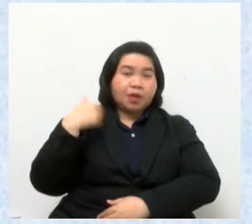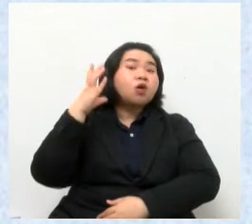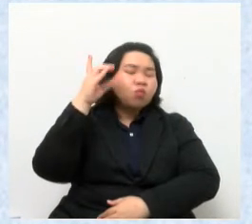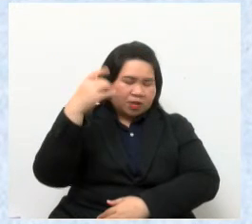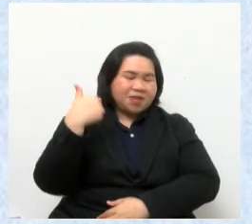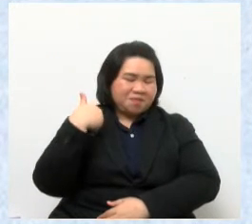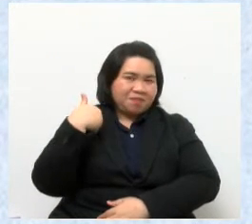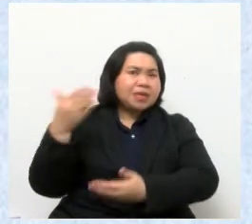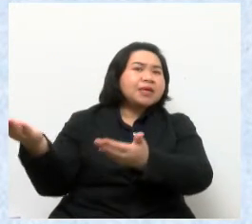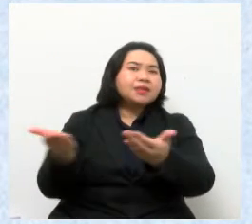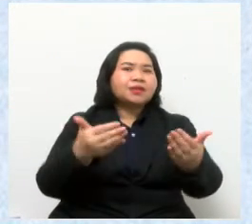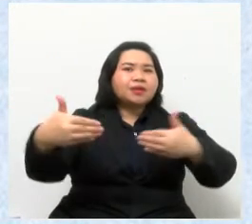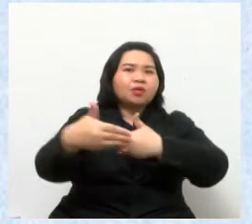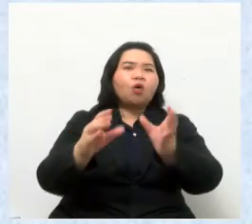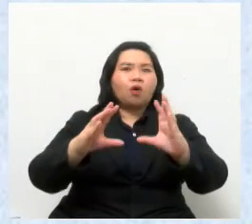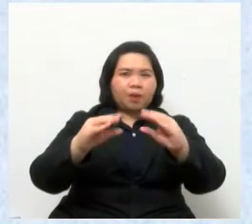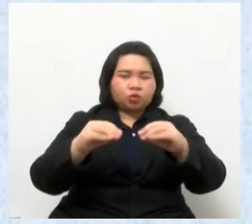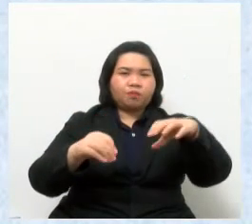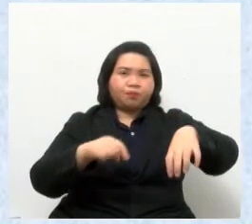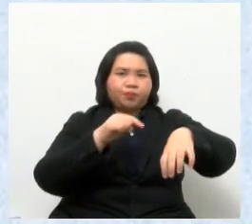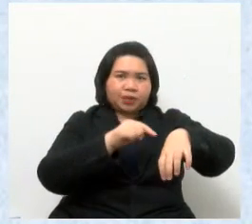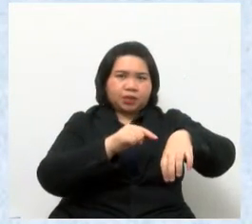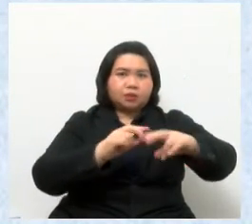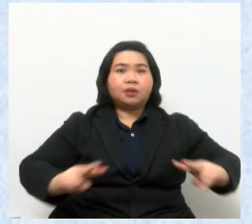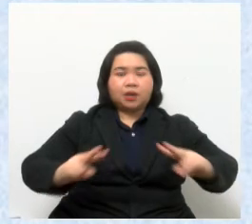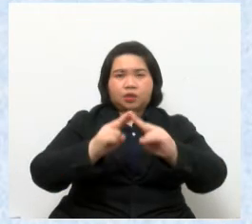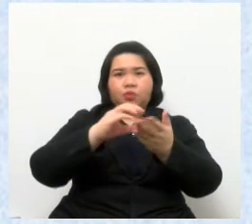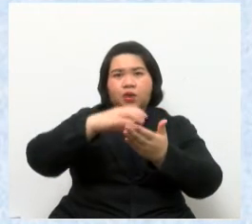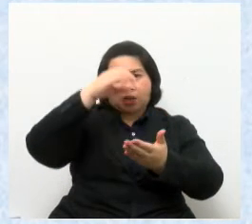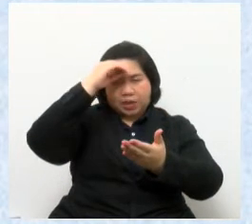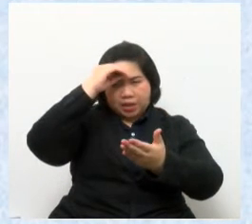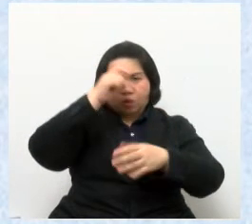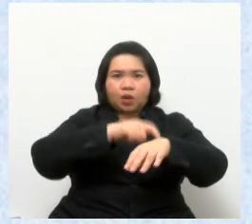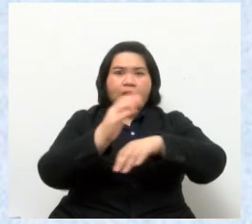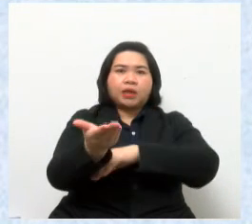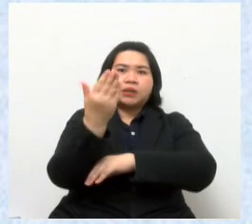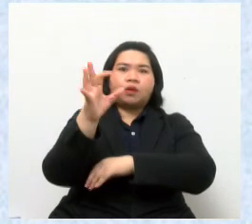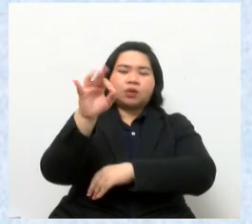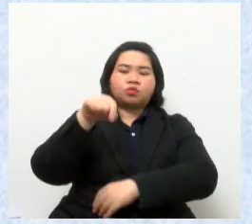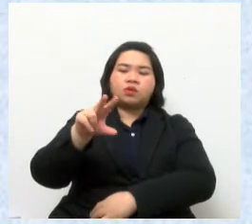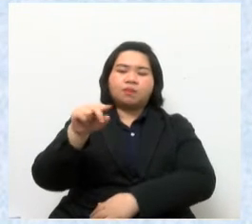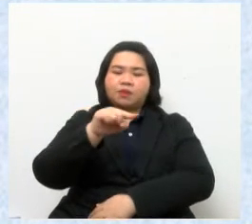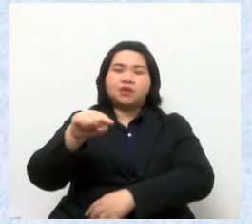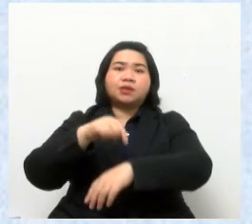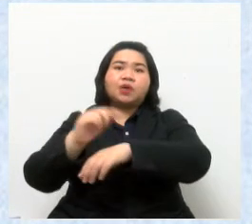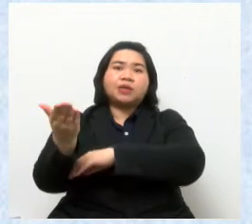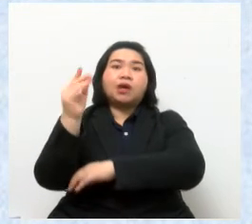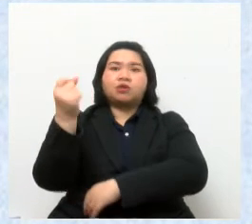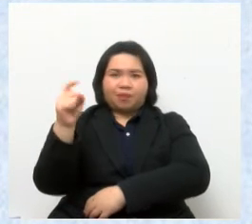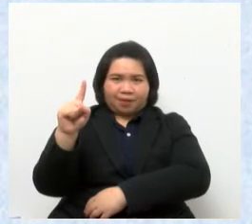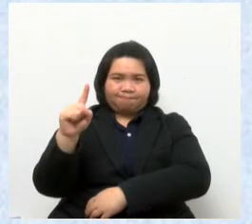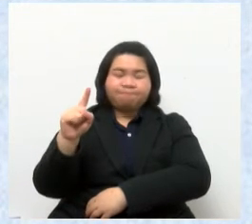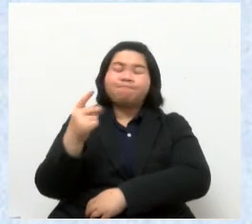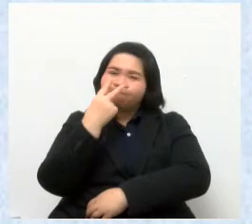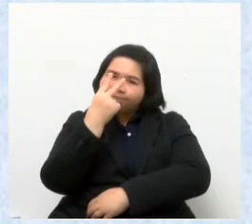งนี้นะคะที่ห้องประชุมราชวรรภ์อาคารราชวรรภ์กระทรวงศึกษาธิการ 9:30 นถึง 11:00 นนะคะขอเรียนเ